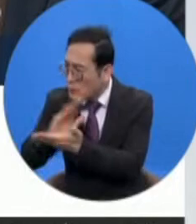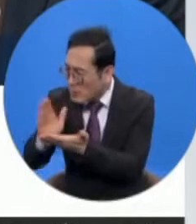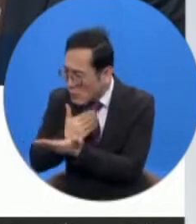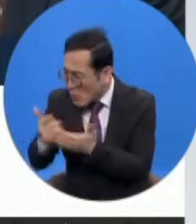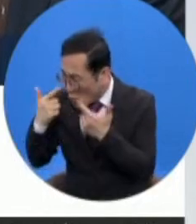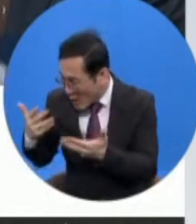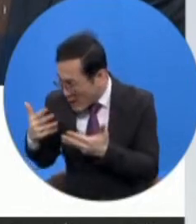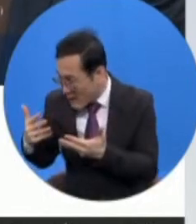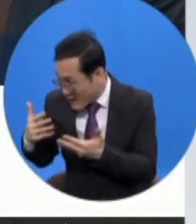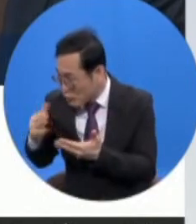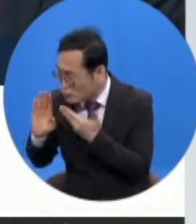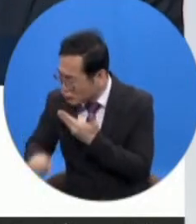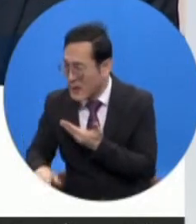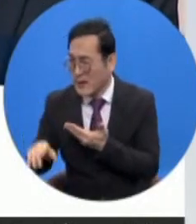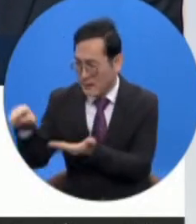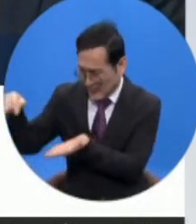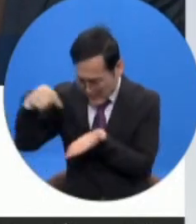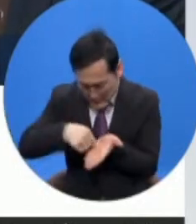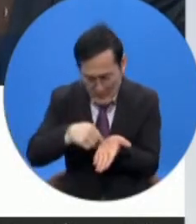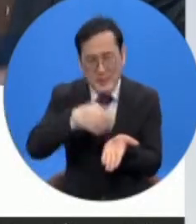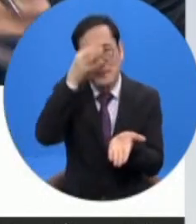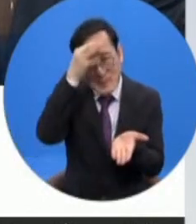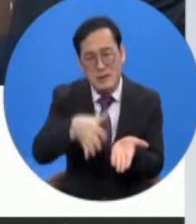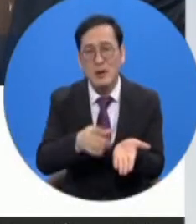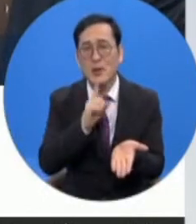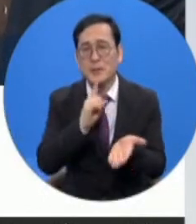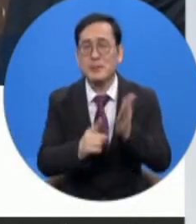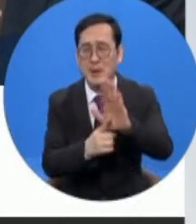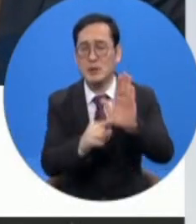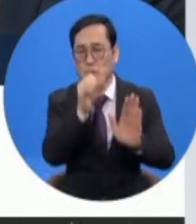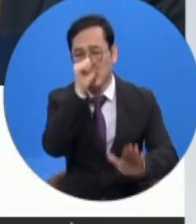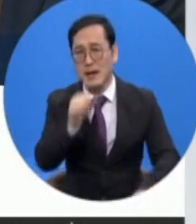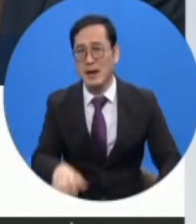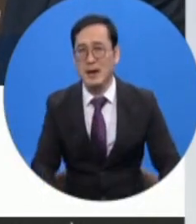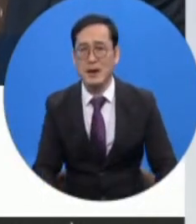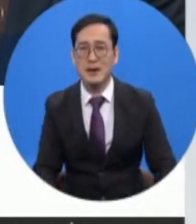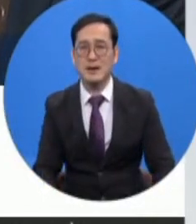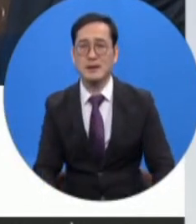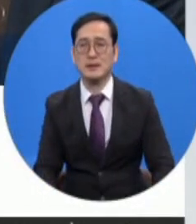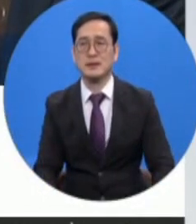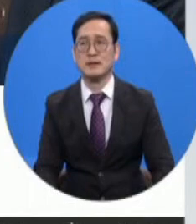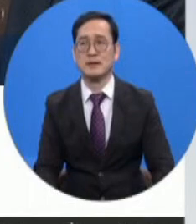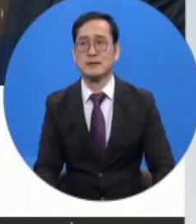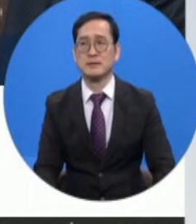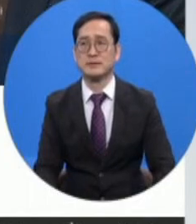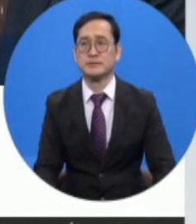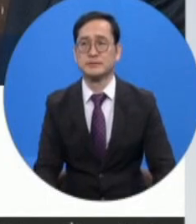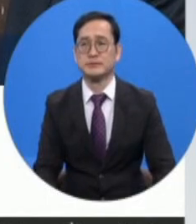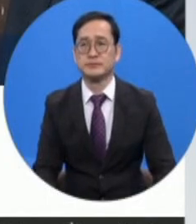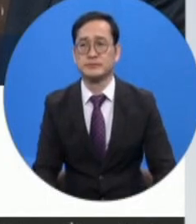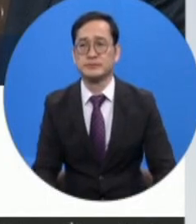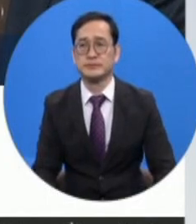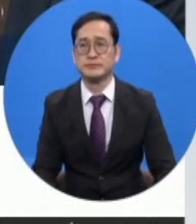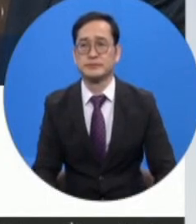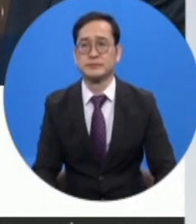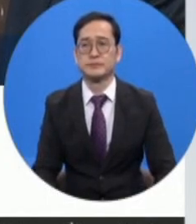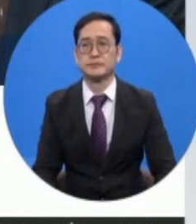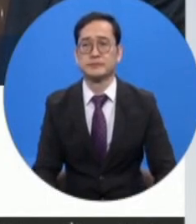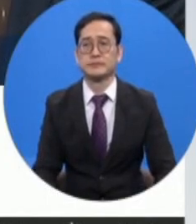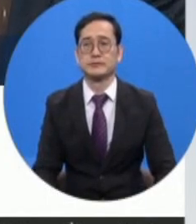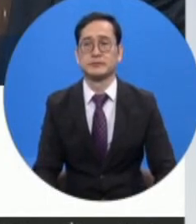착오라면 착오고 어떤 게 과장됐다 과장됐다라고 정확하게 얘기를 해줘야만 국민이 판단할 수 있는 거죠. 그런 점에서